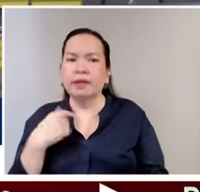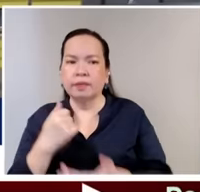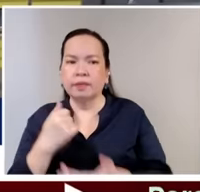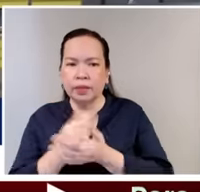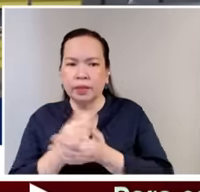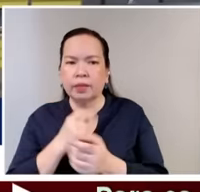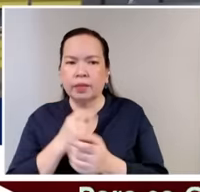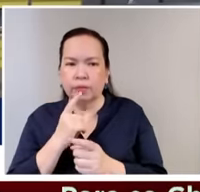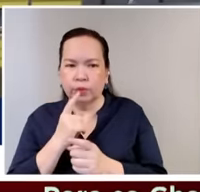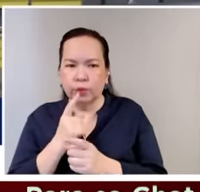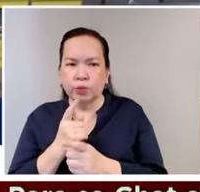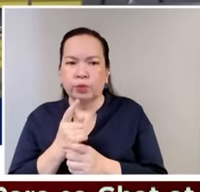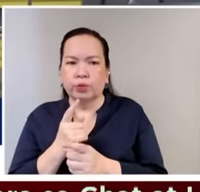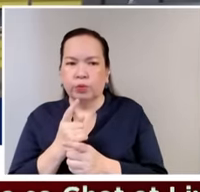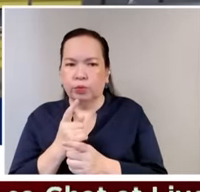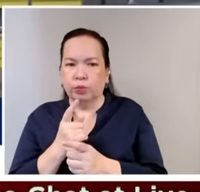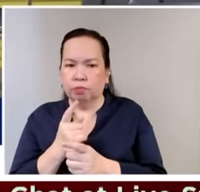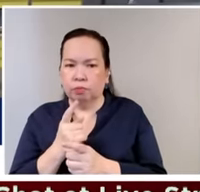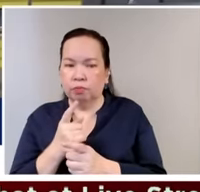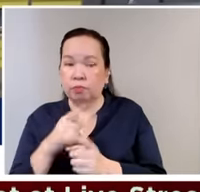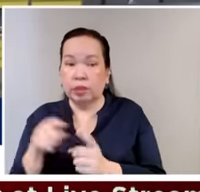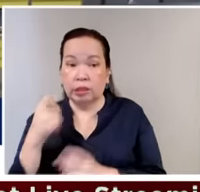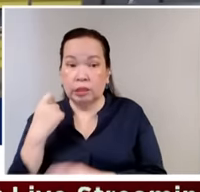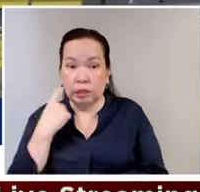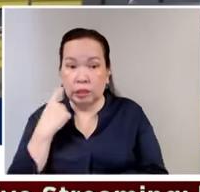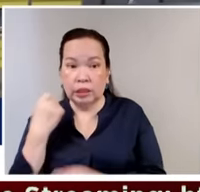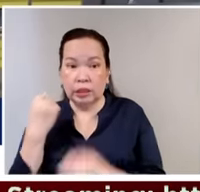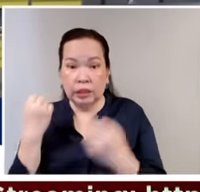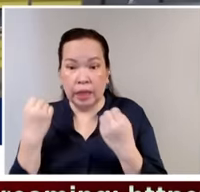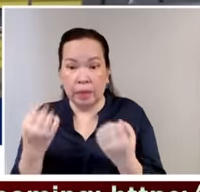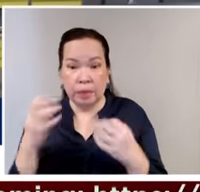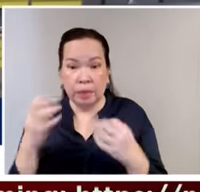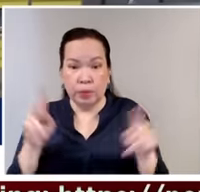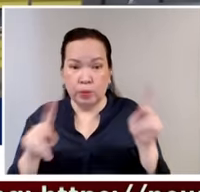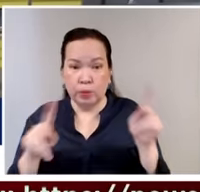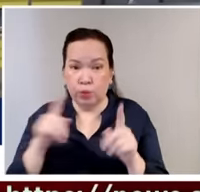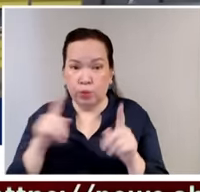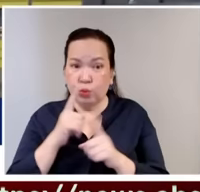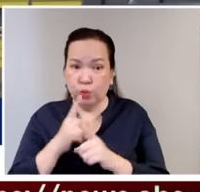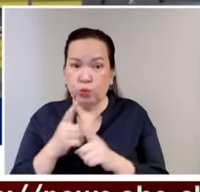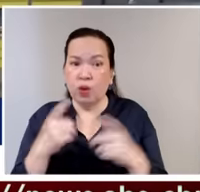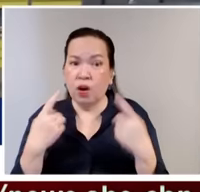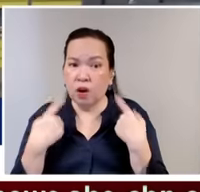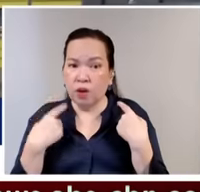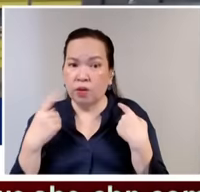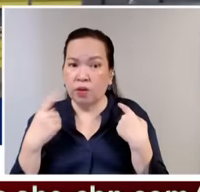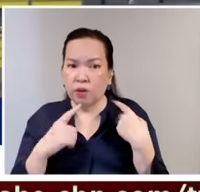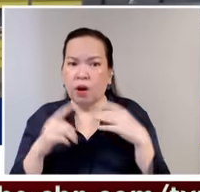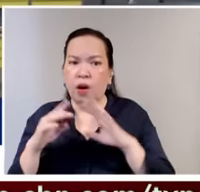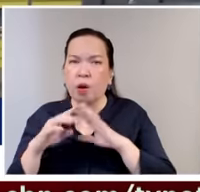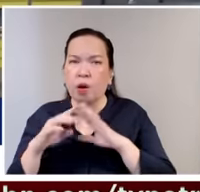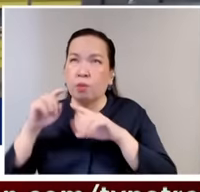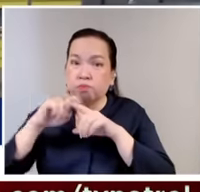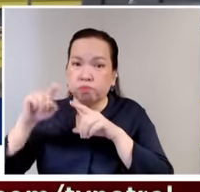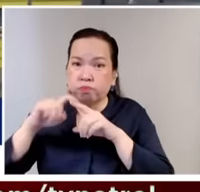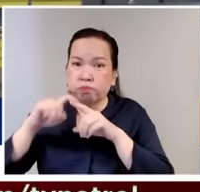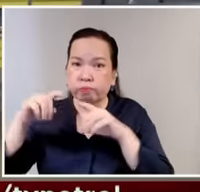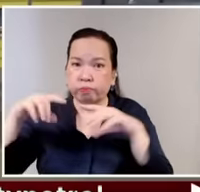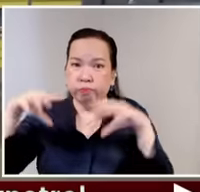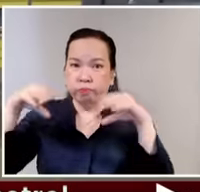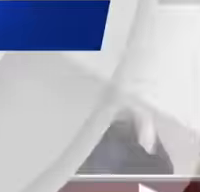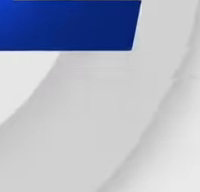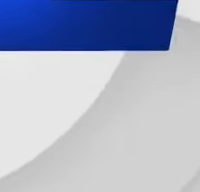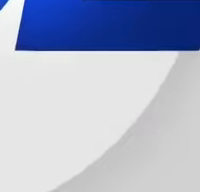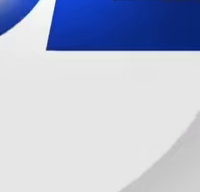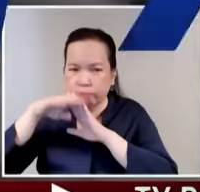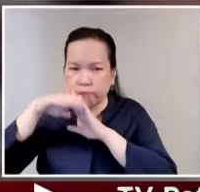kasi ngayon. Pero kanina, sa dami ng mga tao, nagkaroon pa ng power fluctuation sa terminal.